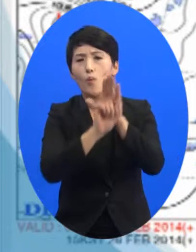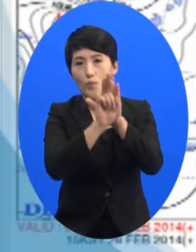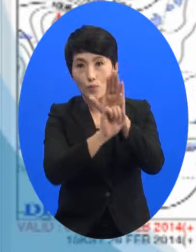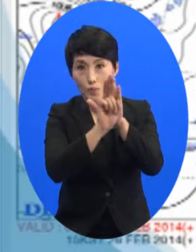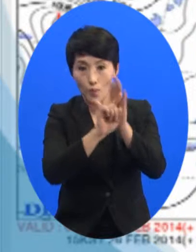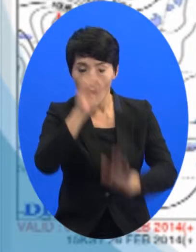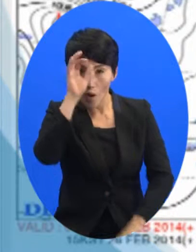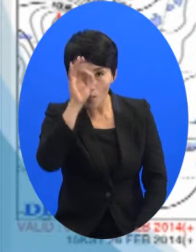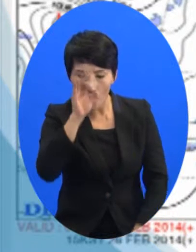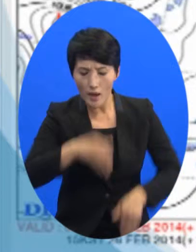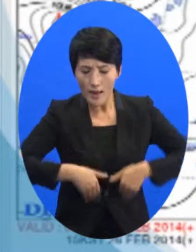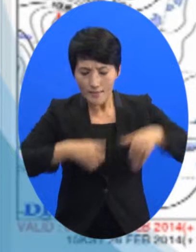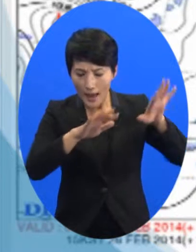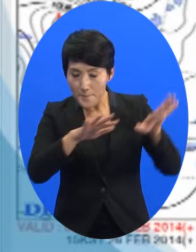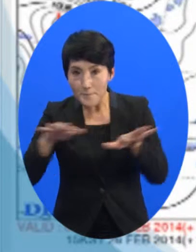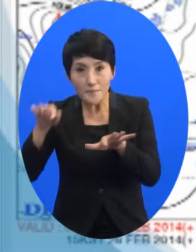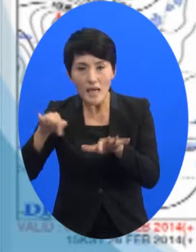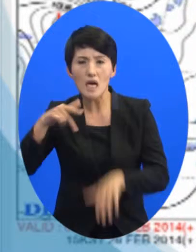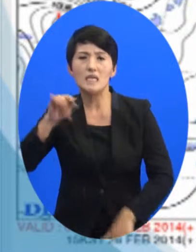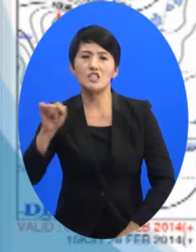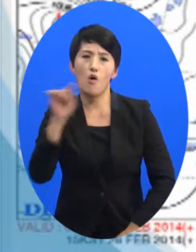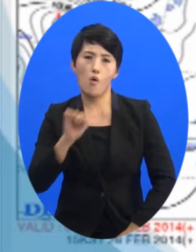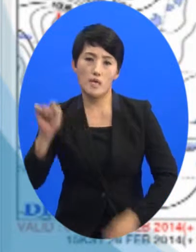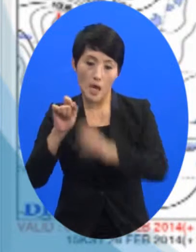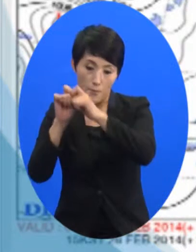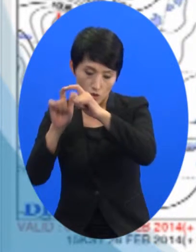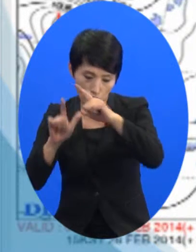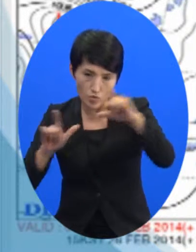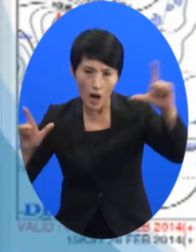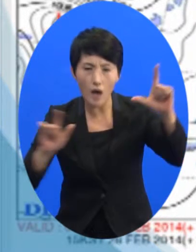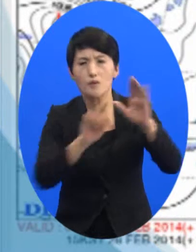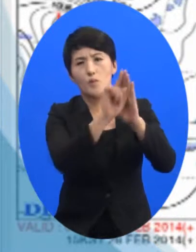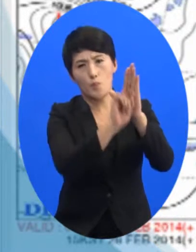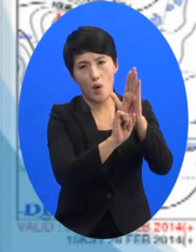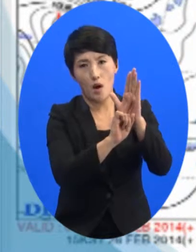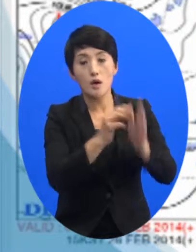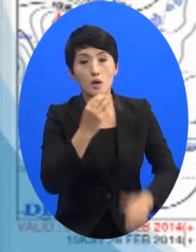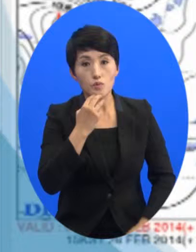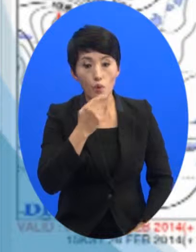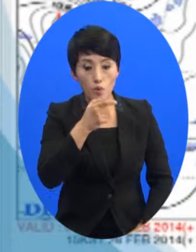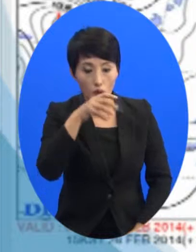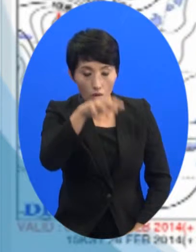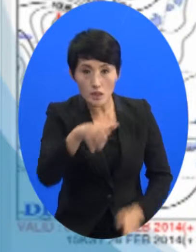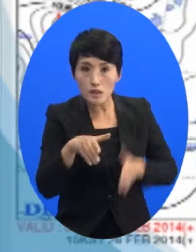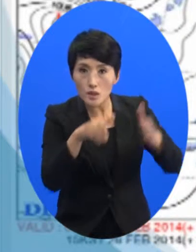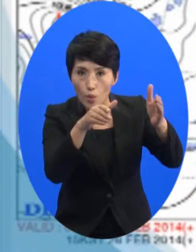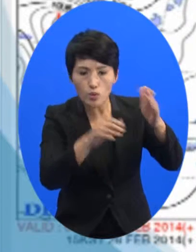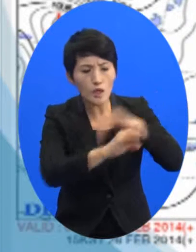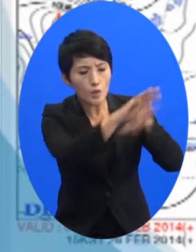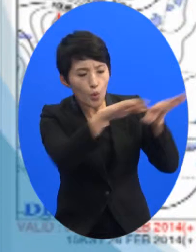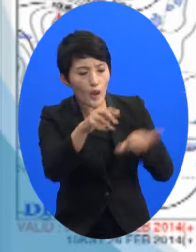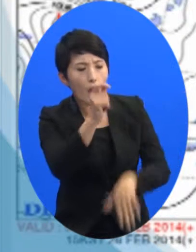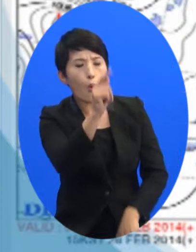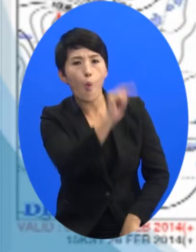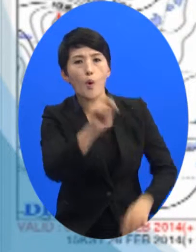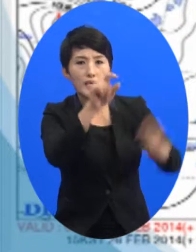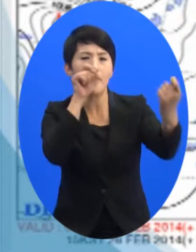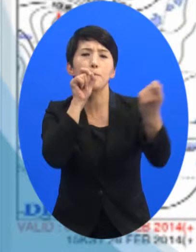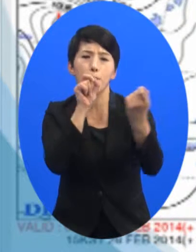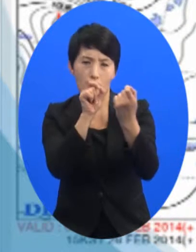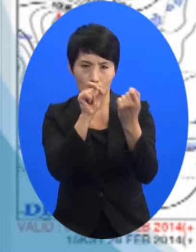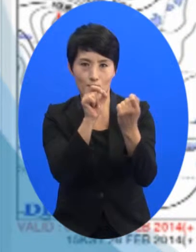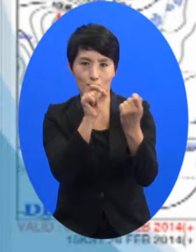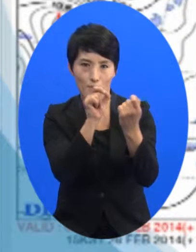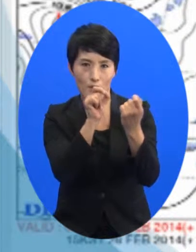일기도입니다. 내일은 남해상을 지나는 저기압의 영향을 받겠으나 서울, 경기도와 강원도는 동해상에 위치한 고기압의 가장자리에